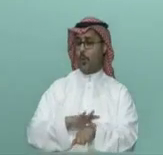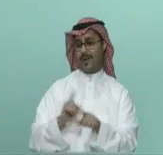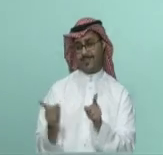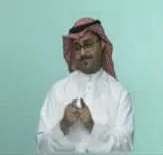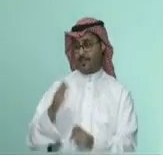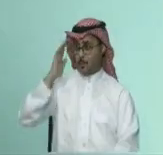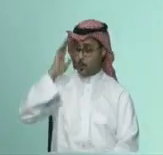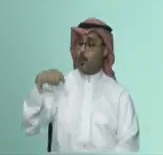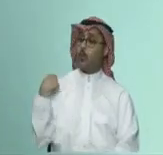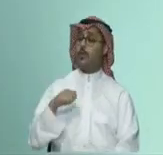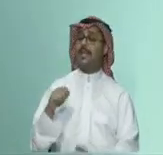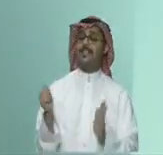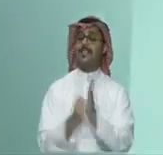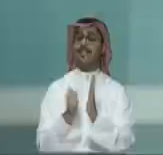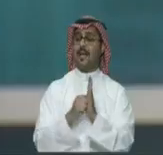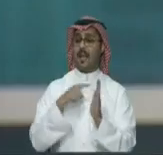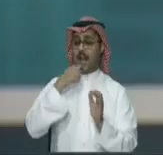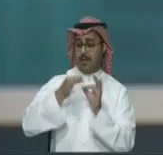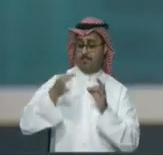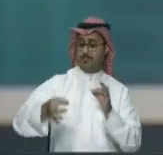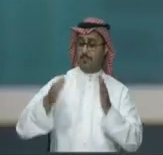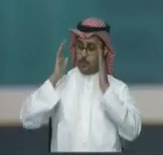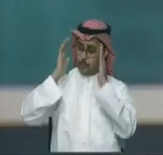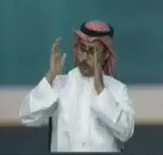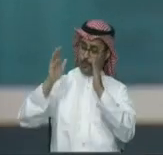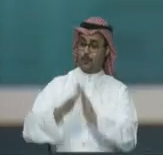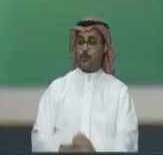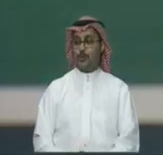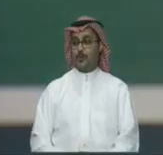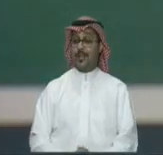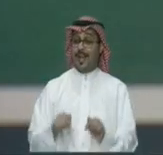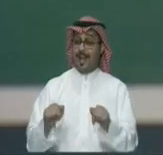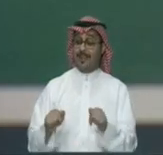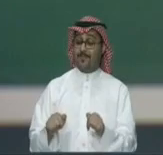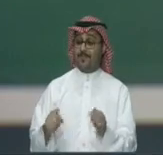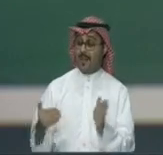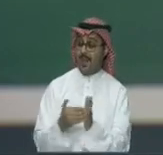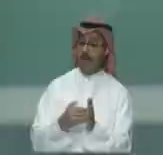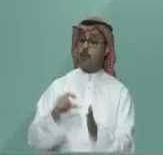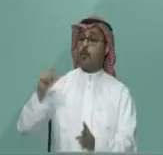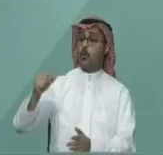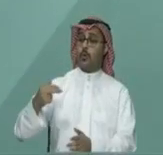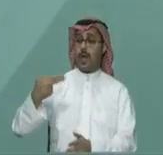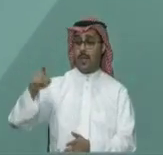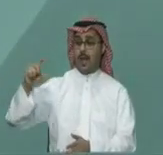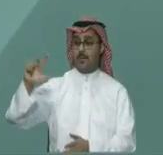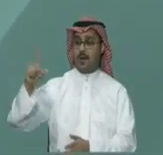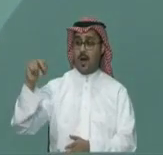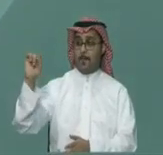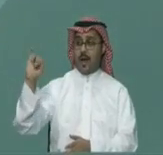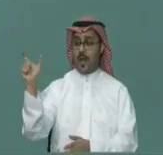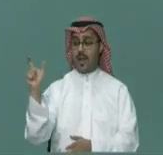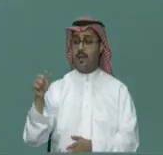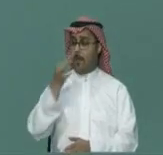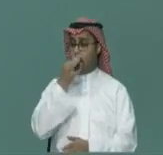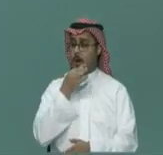يخص وزارة الأسكان، وليس مكان بسطه بالتأكيد في هذه النشرة. على تحال كل الشكر الدكتور عبد الرحمن السعدون الباحث